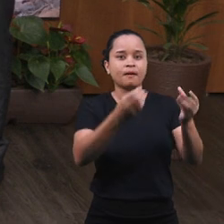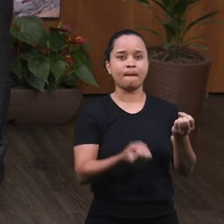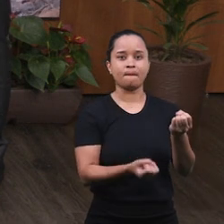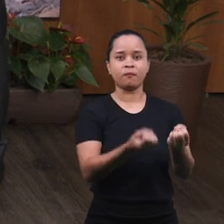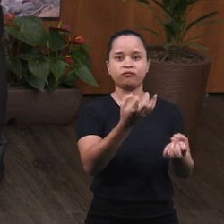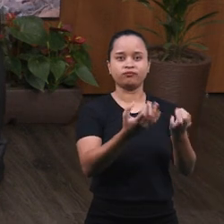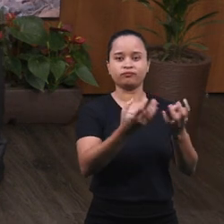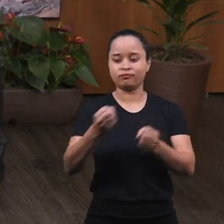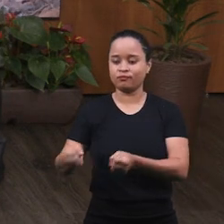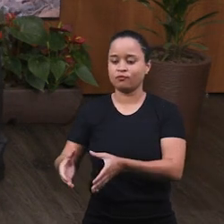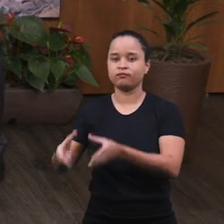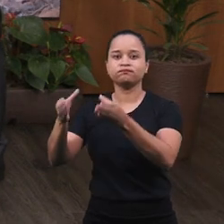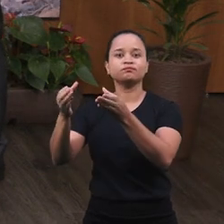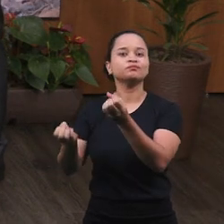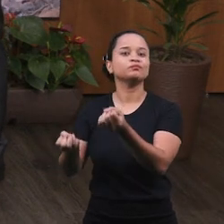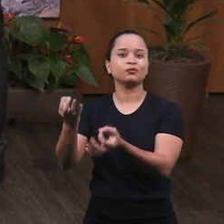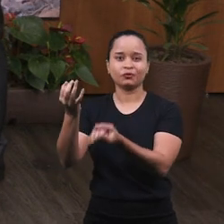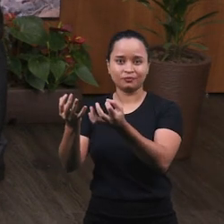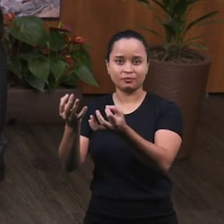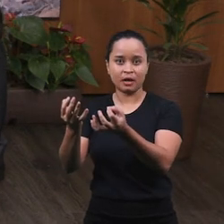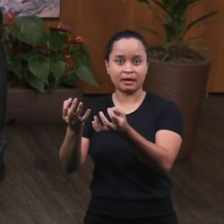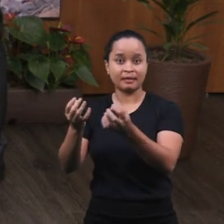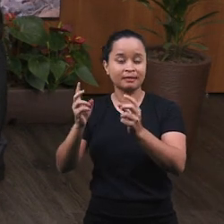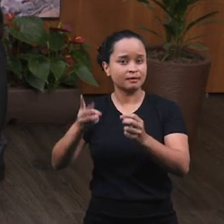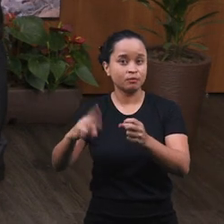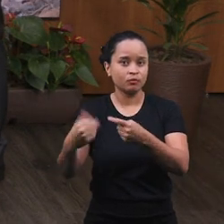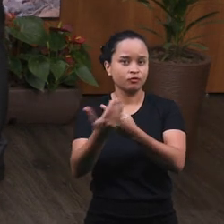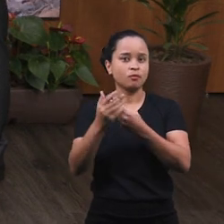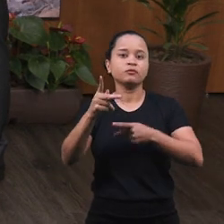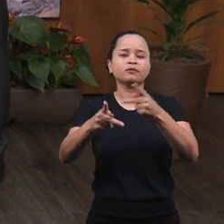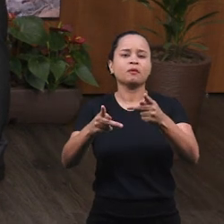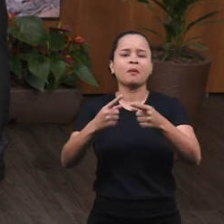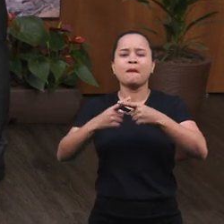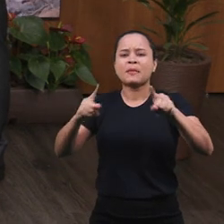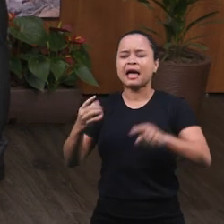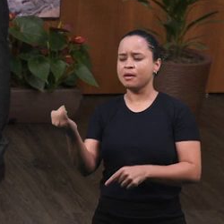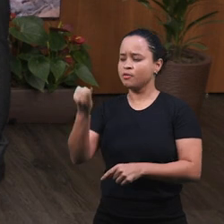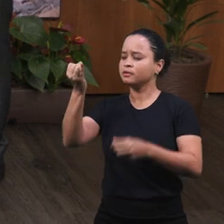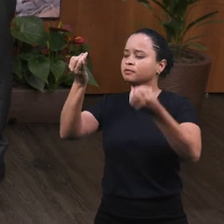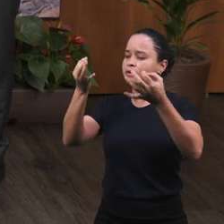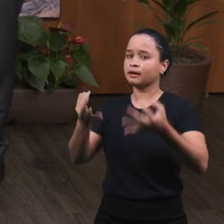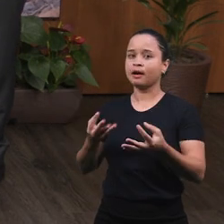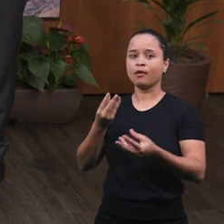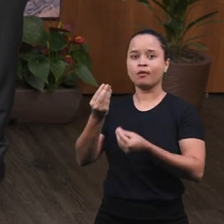se rappeler comment cela s'est passé, parce que nous avons parlé de Joseph.